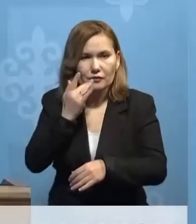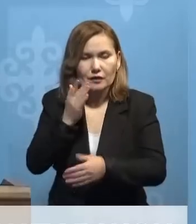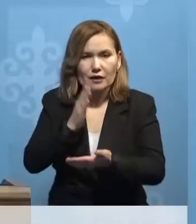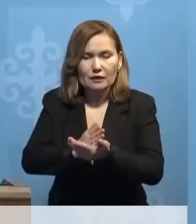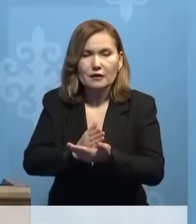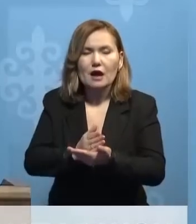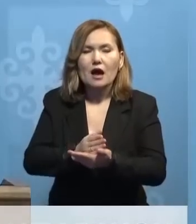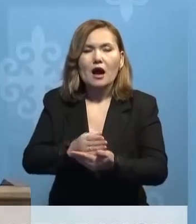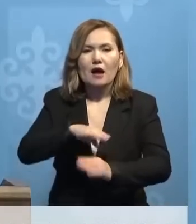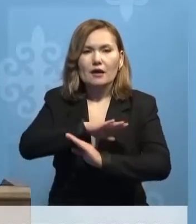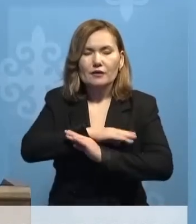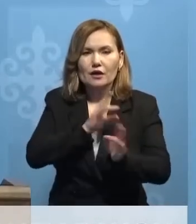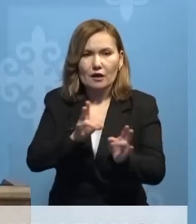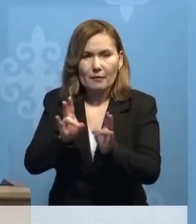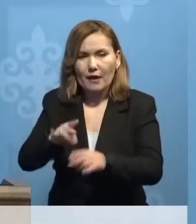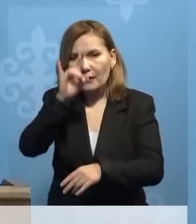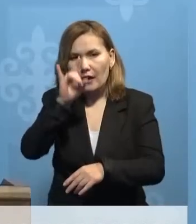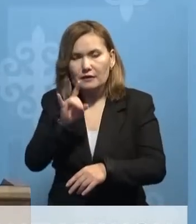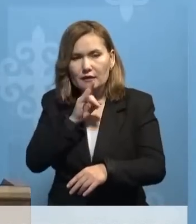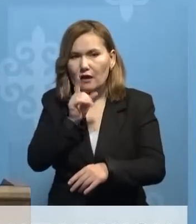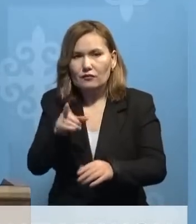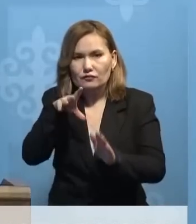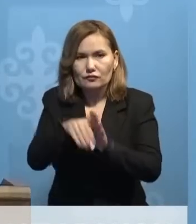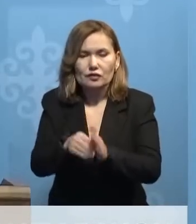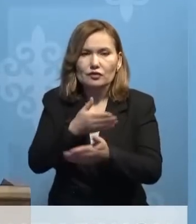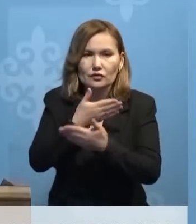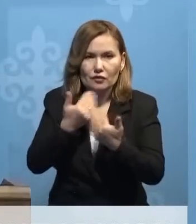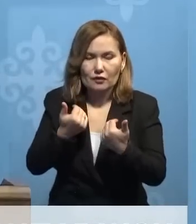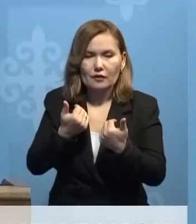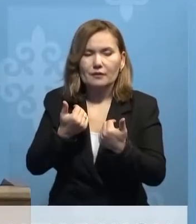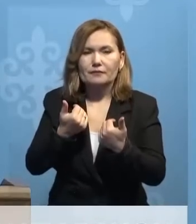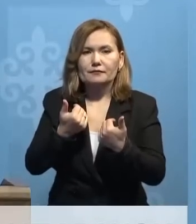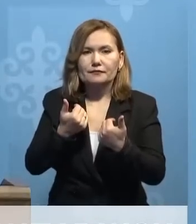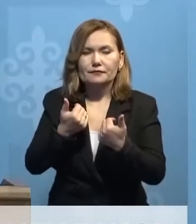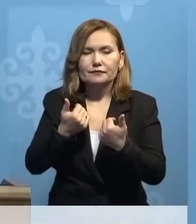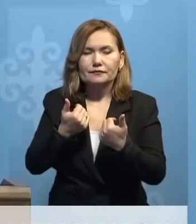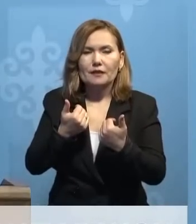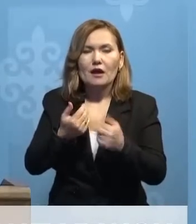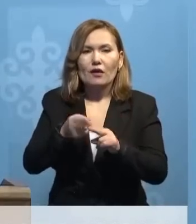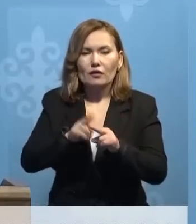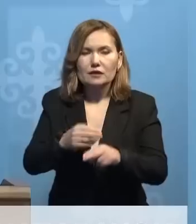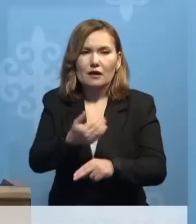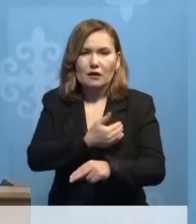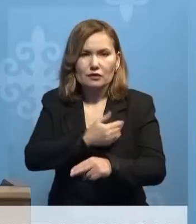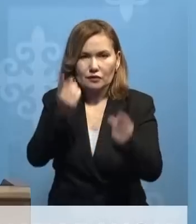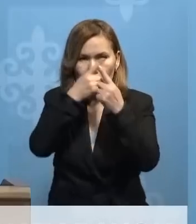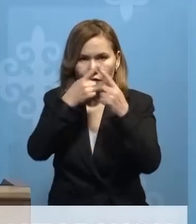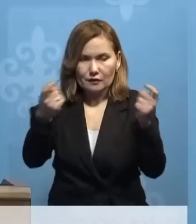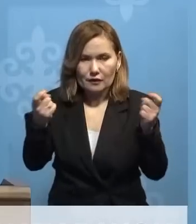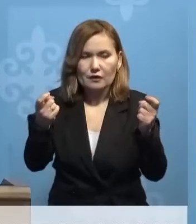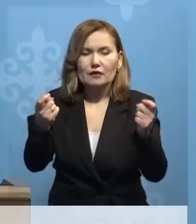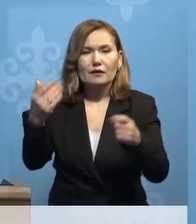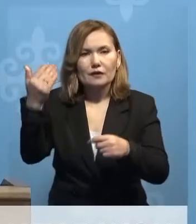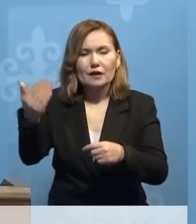Қаза болғандар мен зардап шеккендердің арасынан Қазақстан азаматтары табылған жоқ. Айта кетерлік жағдай,